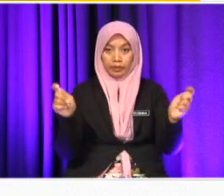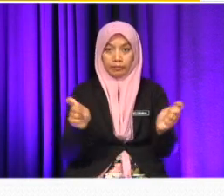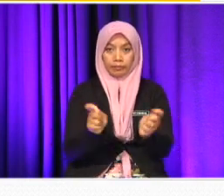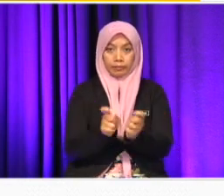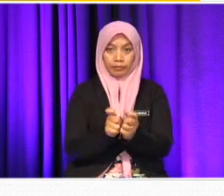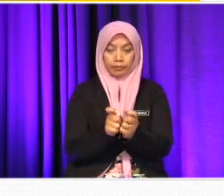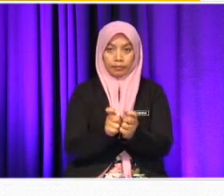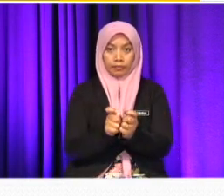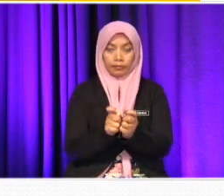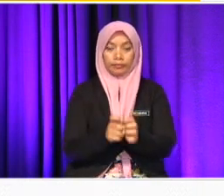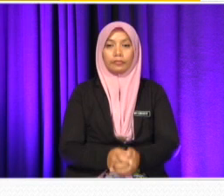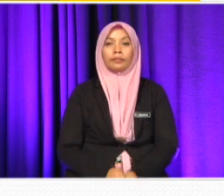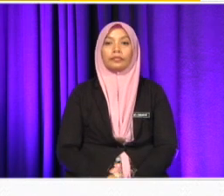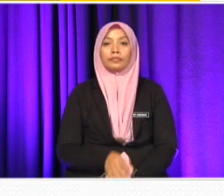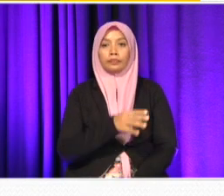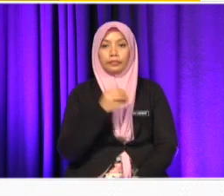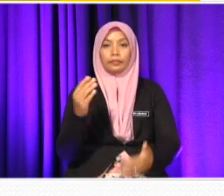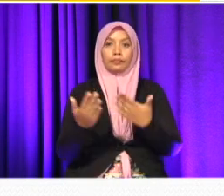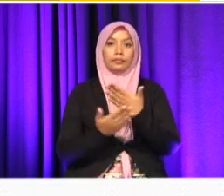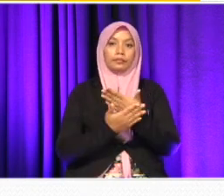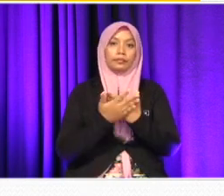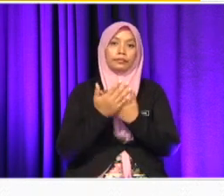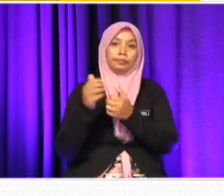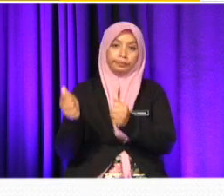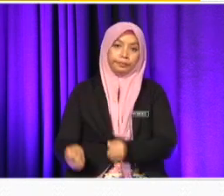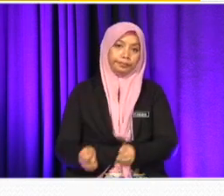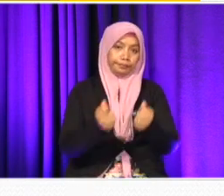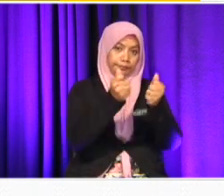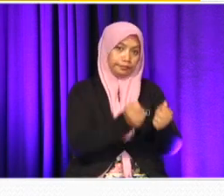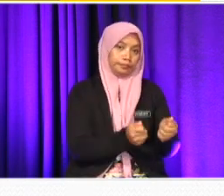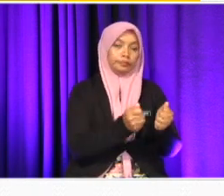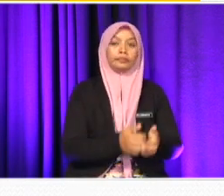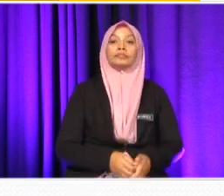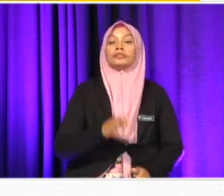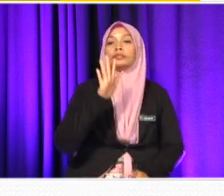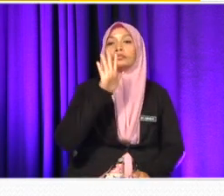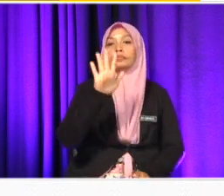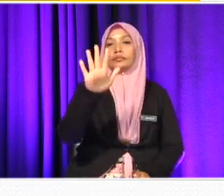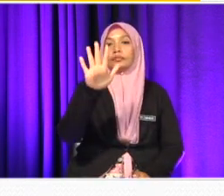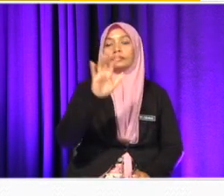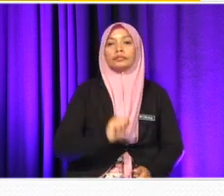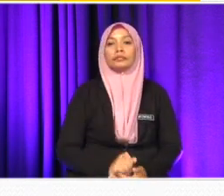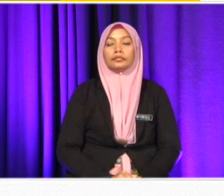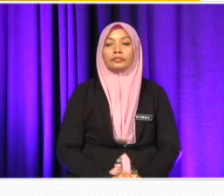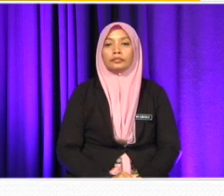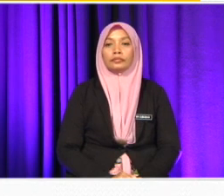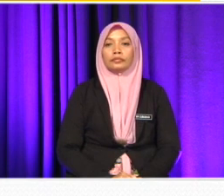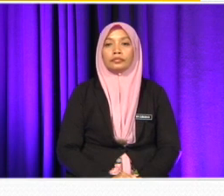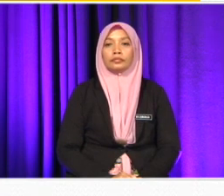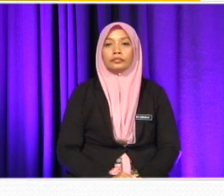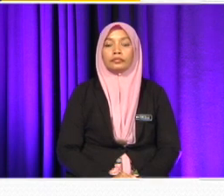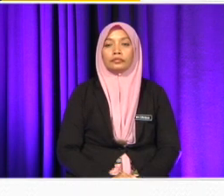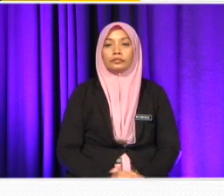infrastruktur dan kemudahan pengangkutan Oke kemudian yang kelima ini yang tak tanya tadi yaitu